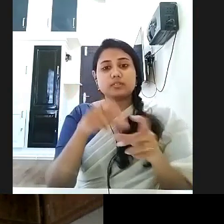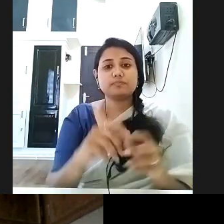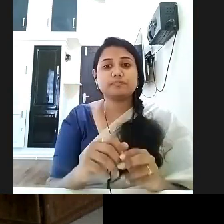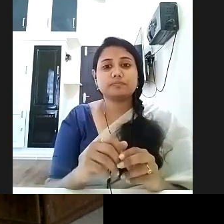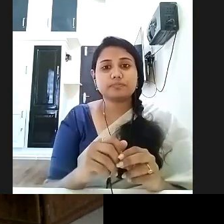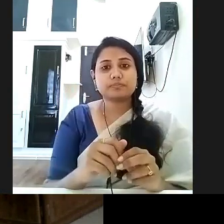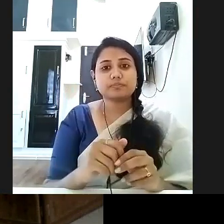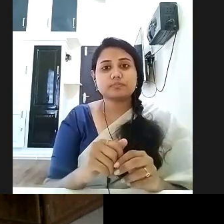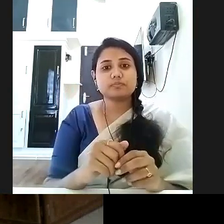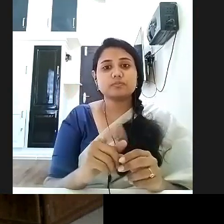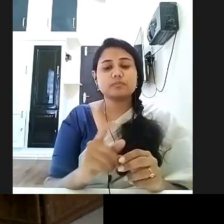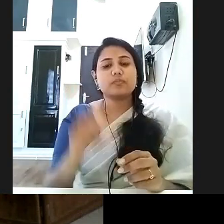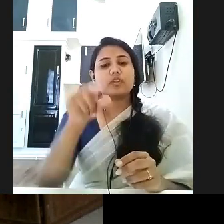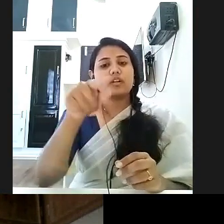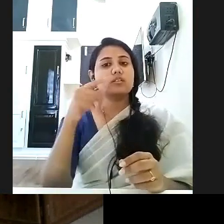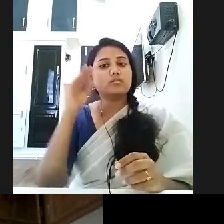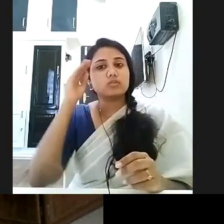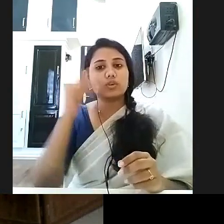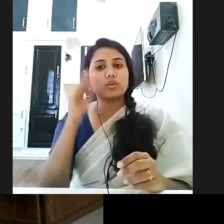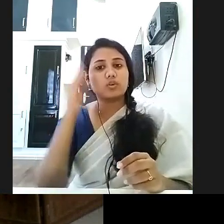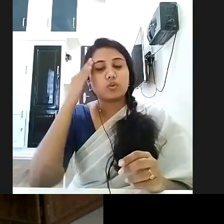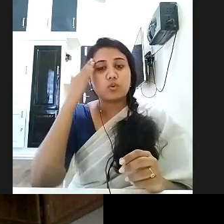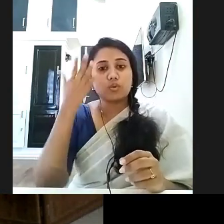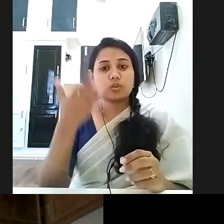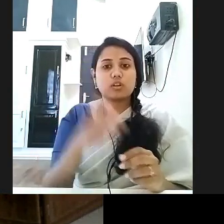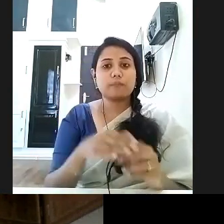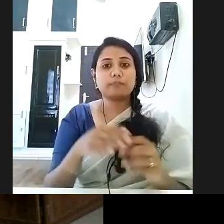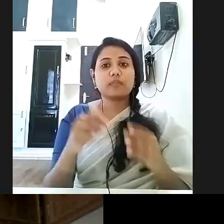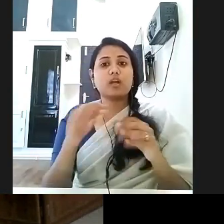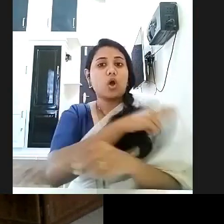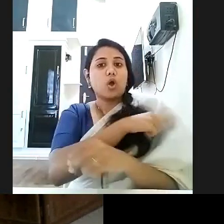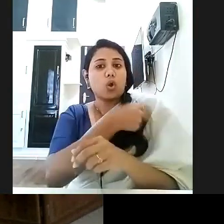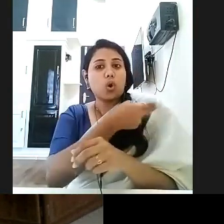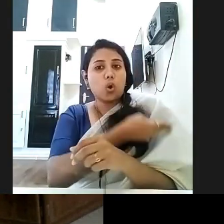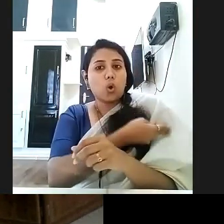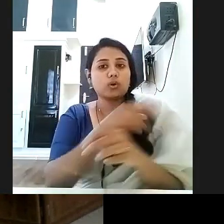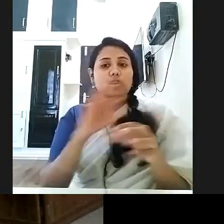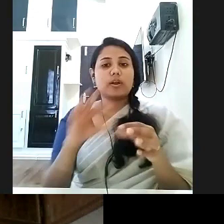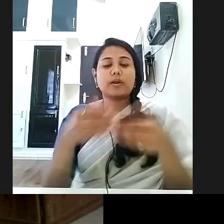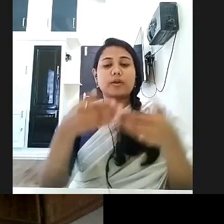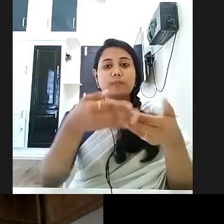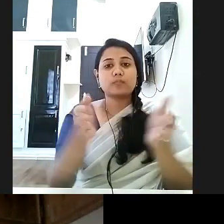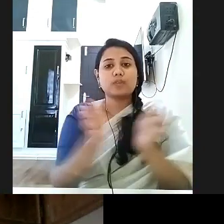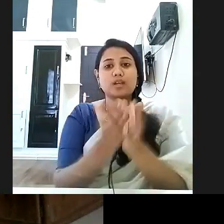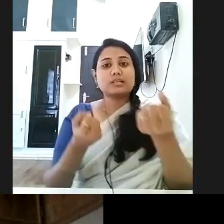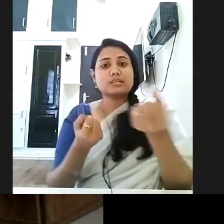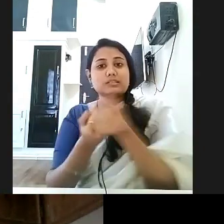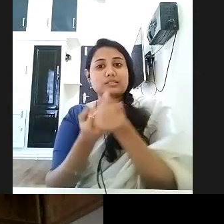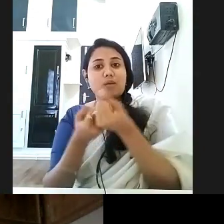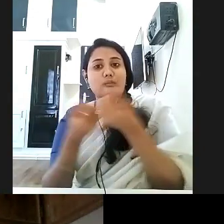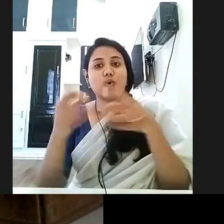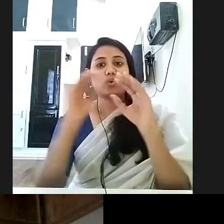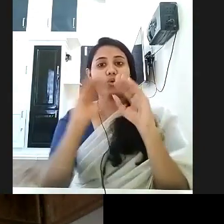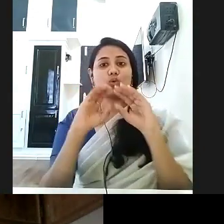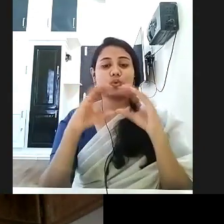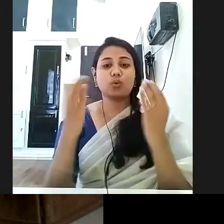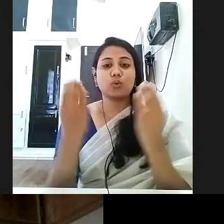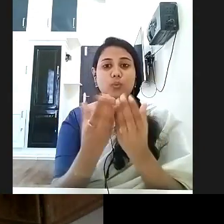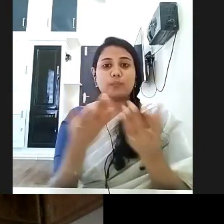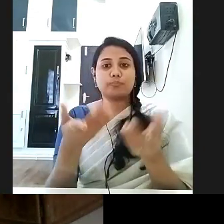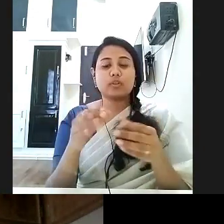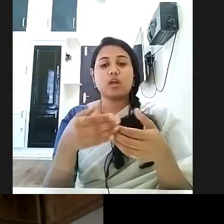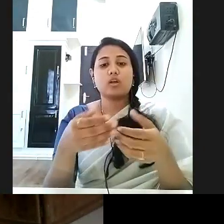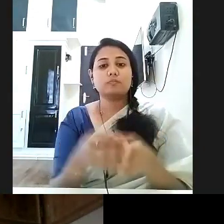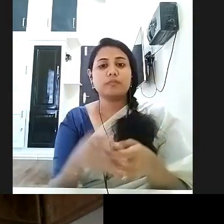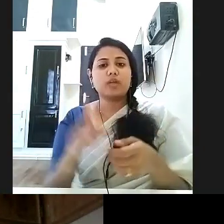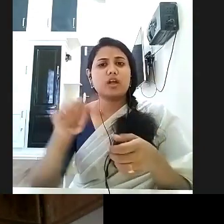ഞങ്ങൾ എപ്പോഴും ചെയ്യുന്ന ഒരു ഡോക്ടേഴ്സിനും പേഷ്യൻസിനും ഇടയിലുള്ള ഒരു സപ്പോർട്ട് ഗ്രൂപ്പായിട്ടാണ് നമ്മൾ ചെയ്യാറുള്ളത്. പിന്നെ അവർക്ക് വേണ്ട സോഷ്യൽ കാര്യങ്ങളും